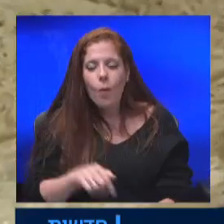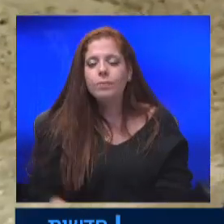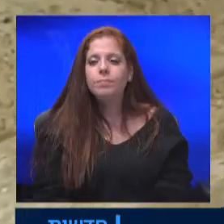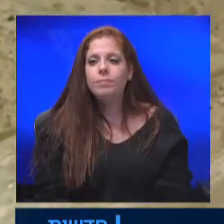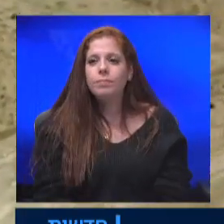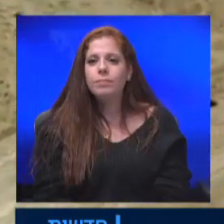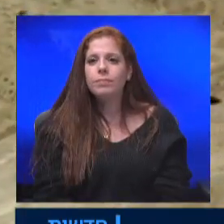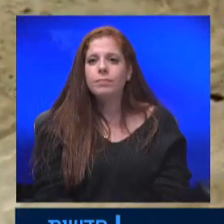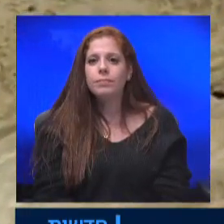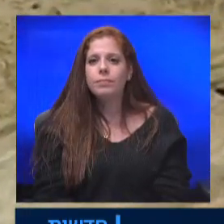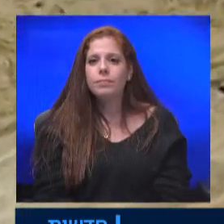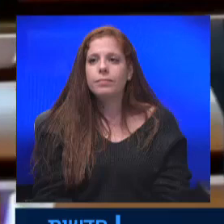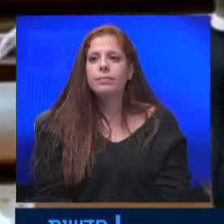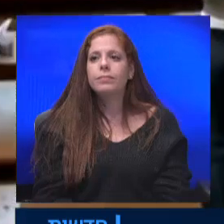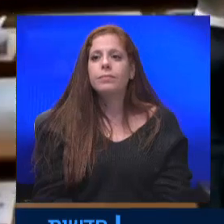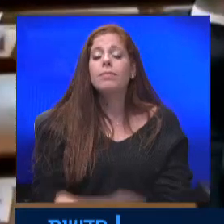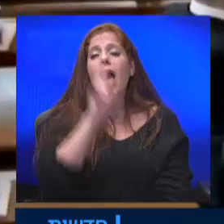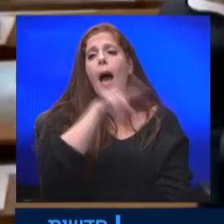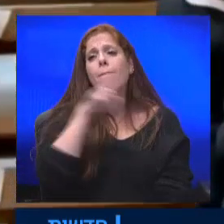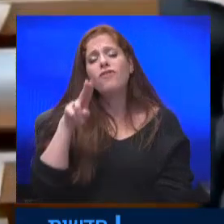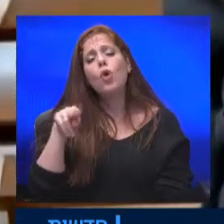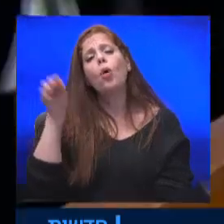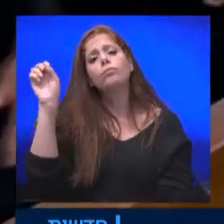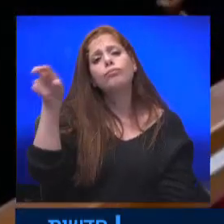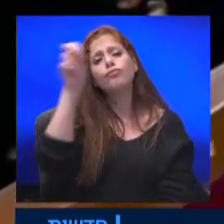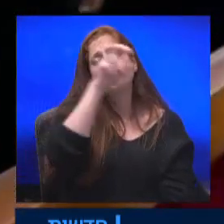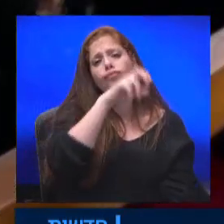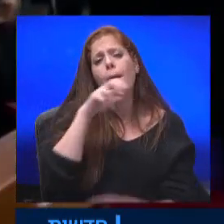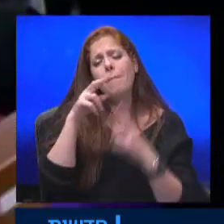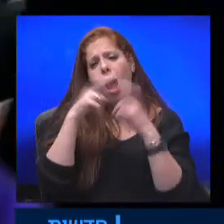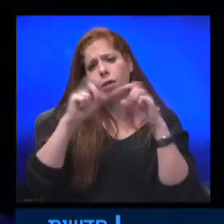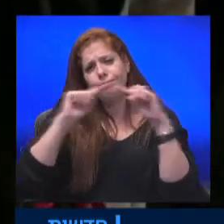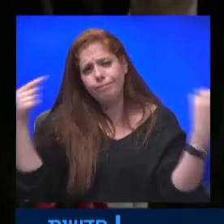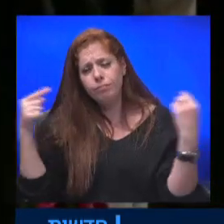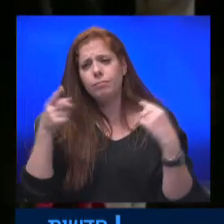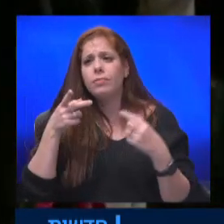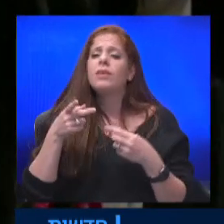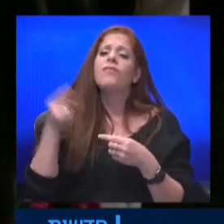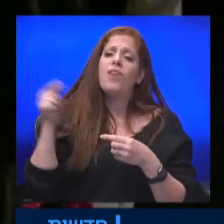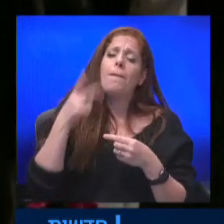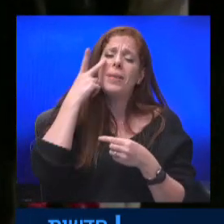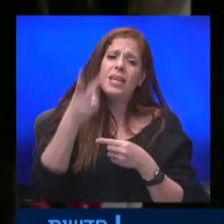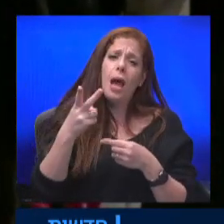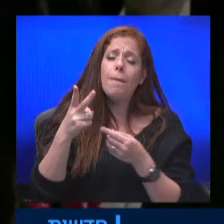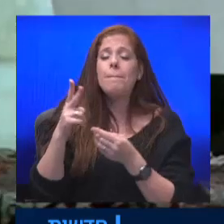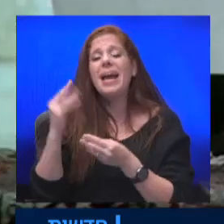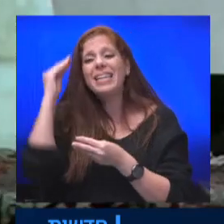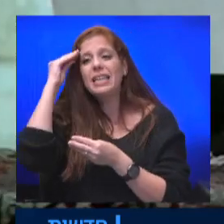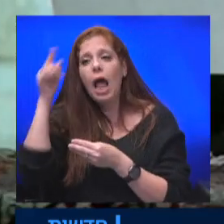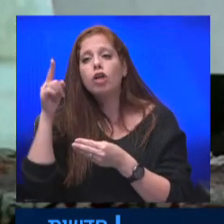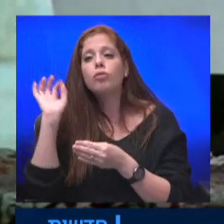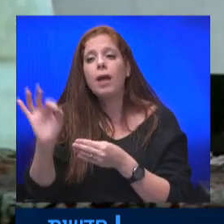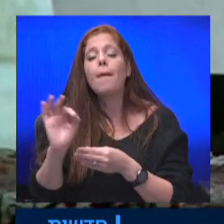האפיפיור נע בין ערים שונות בעיראק, ערך טקס מיסה בבירה בגדד וביקר בקתדרלה שנפגעה בפיגוע של אל-קאידה לפני עשור.